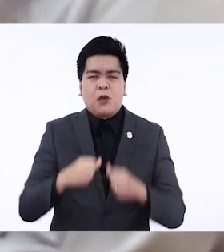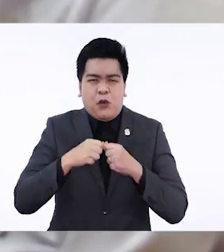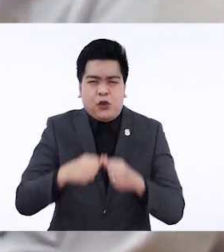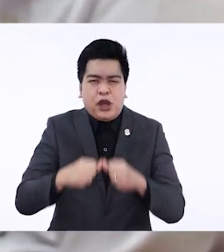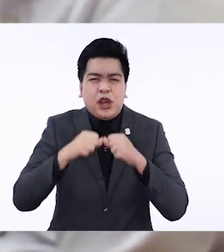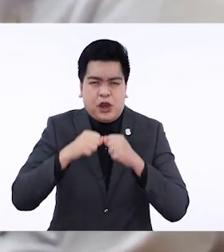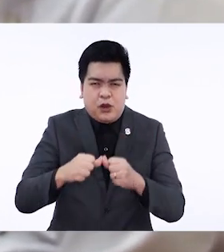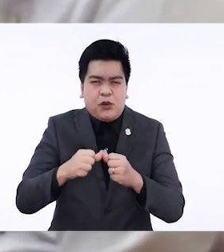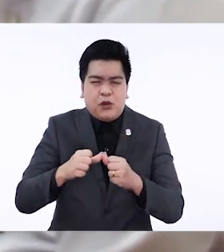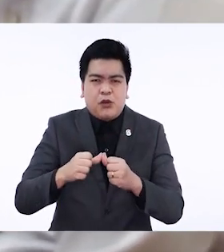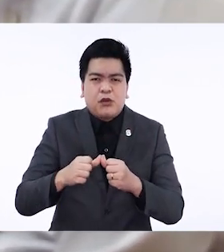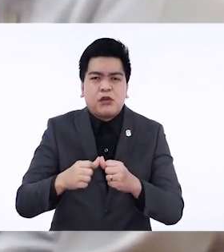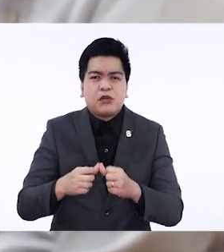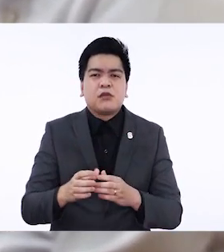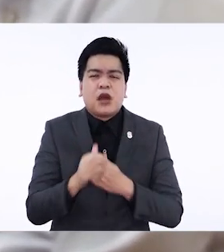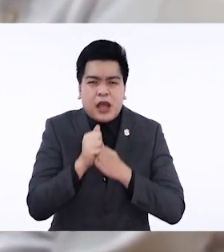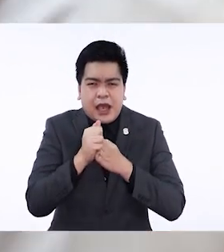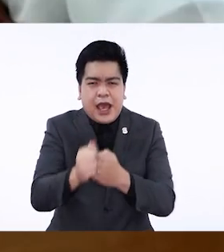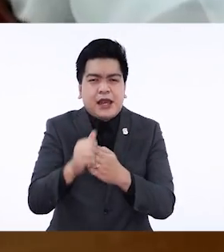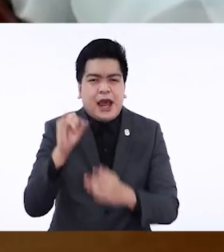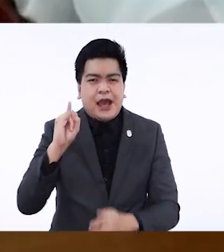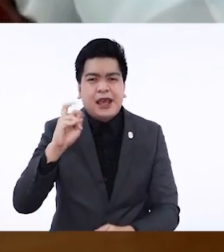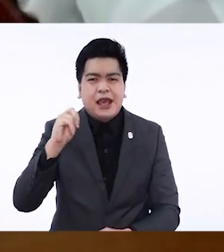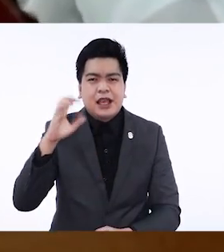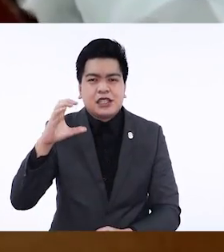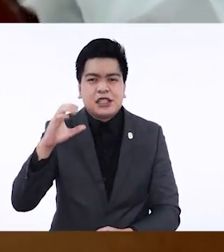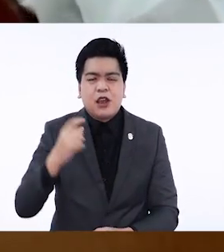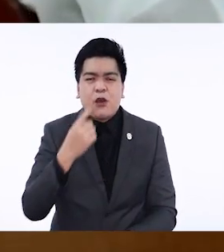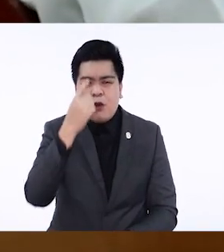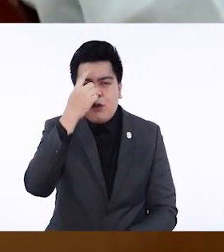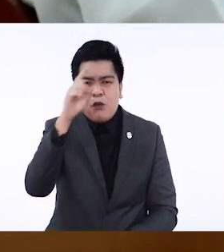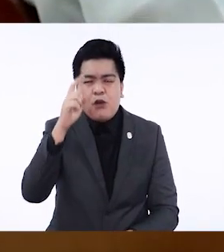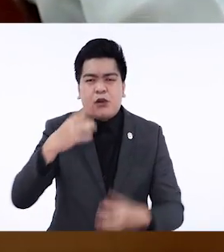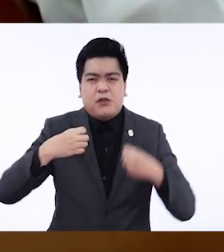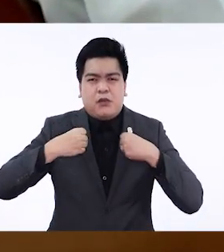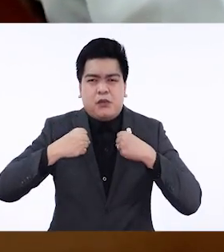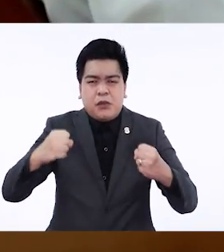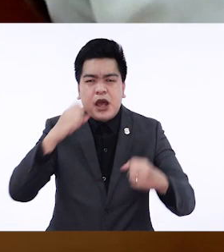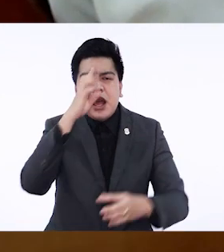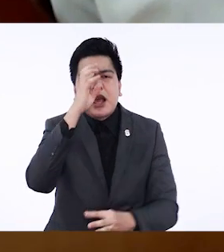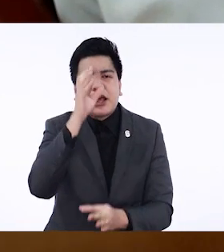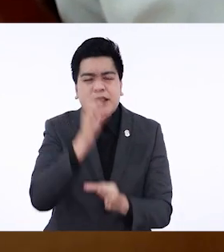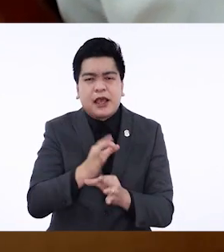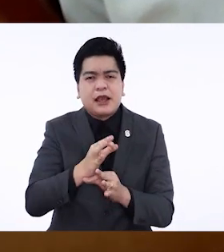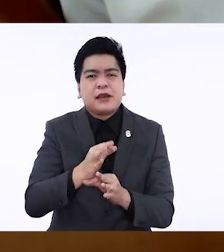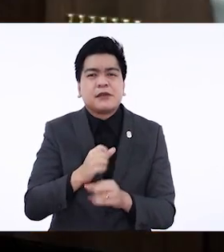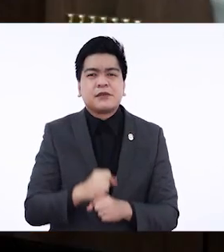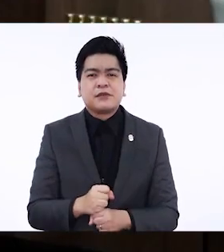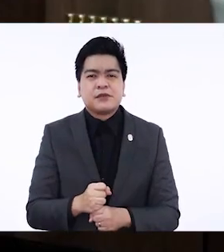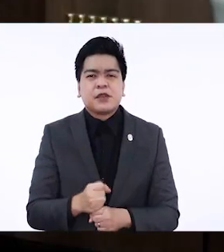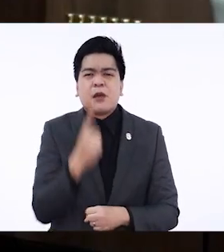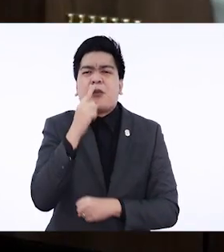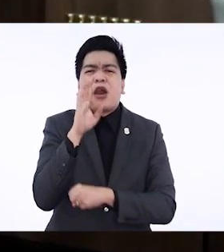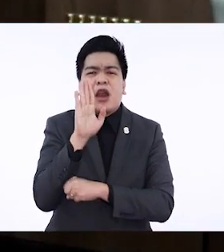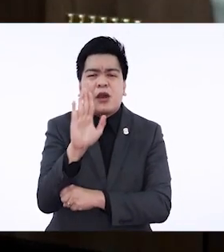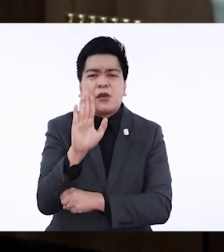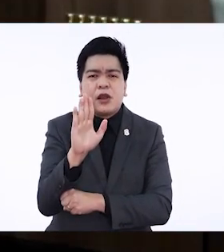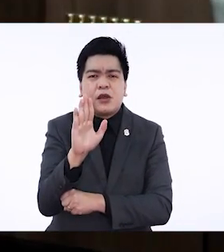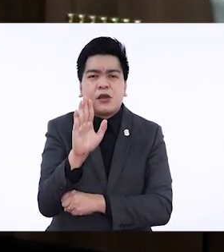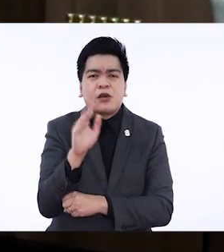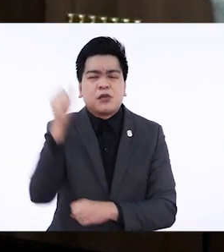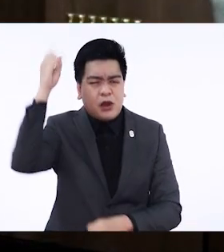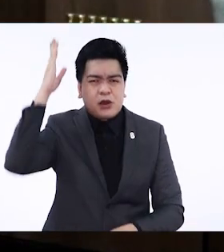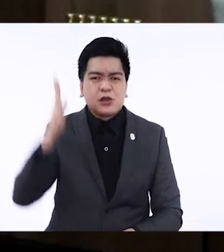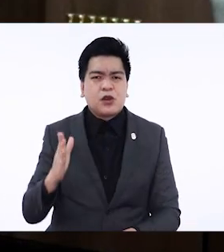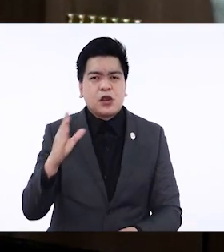sawang nangunguna sa iglesia para lalo mapatatag ang aming pananampalataya. Pangako po namin sa